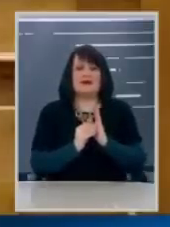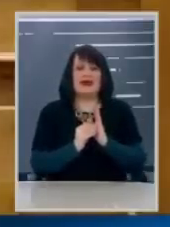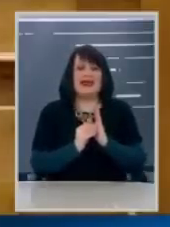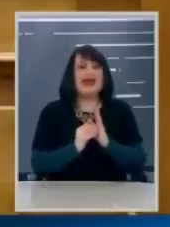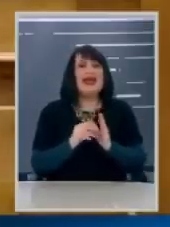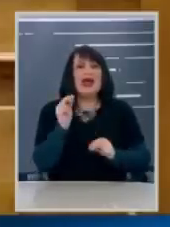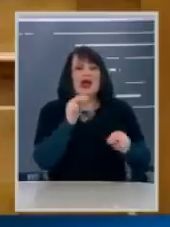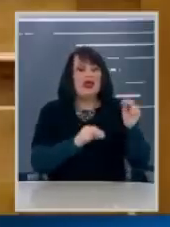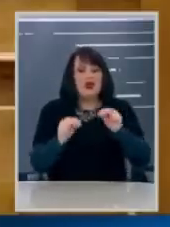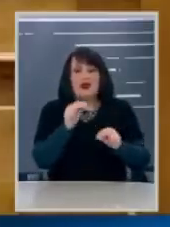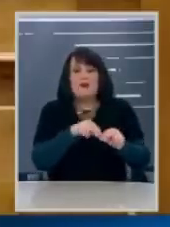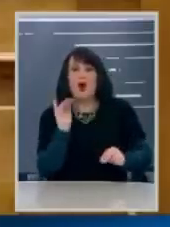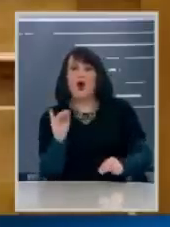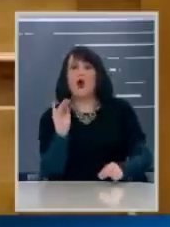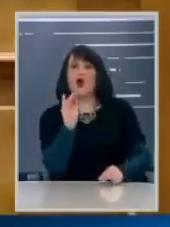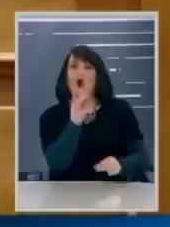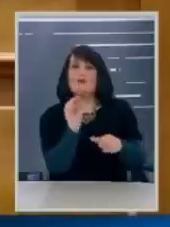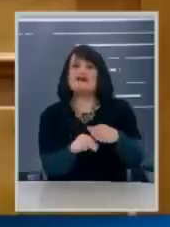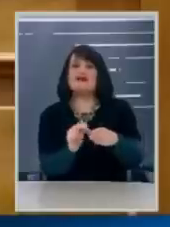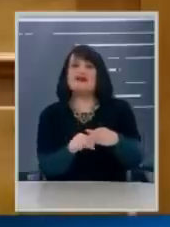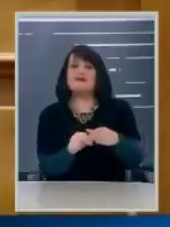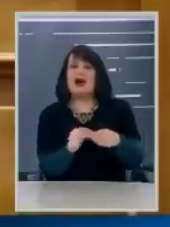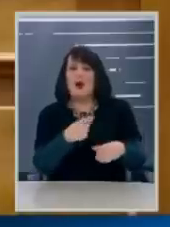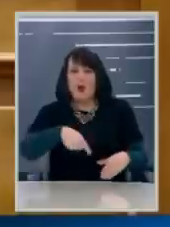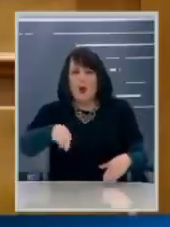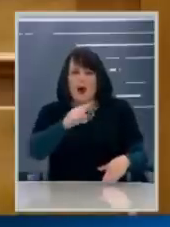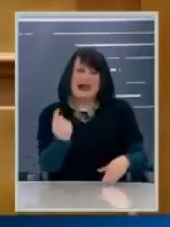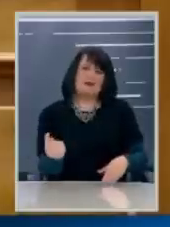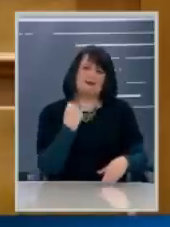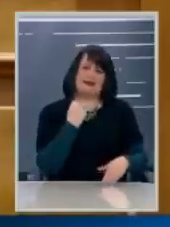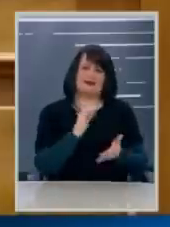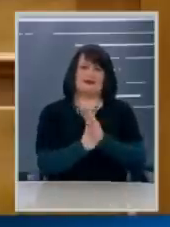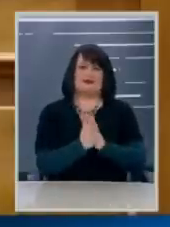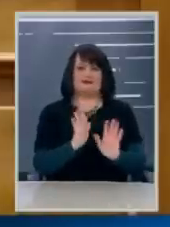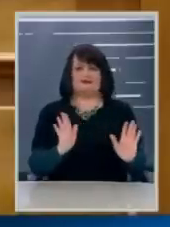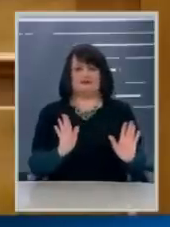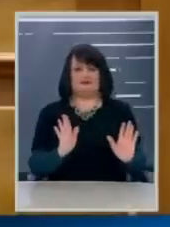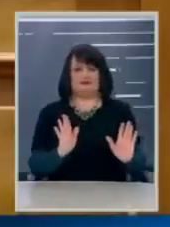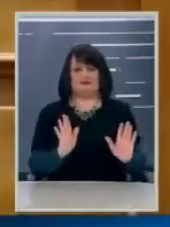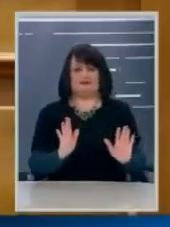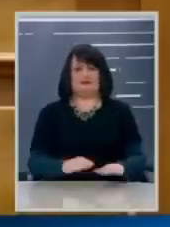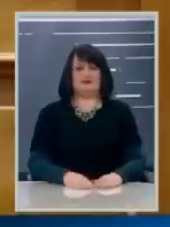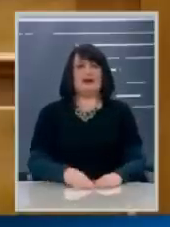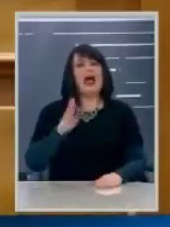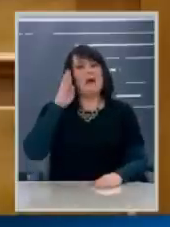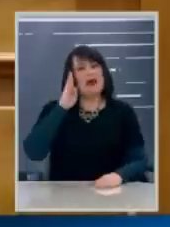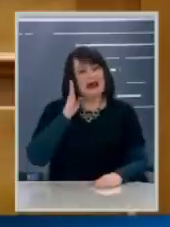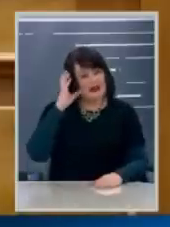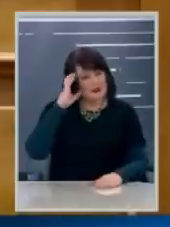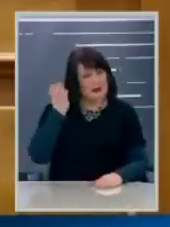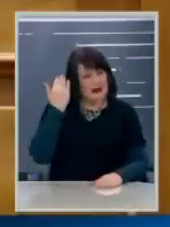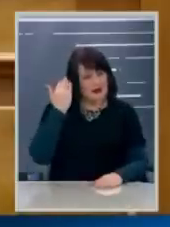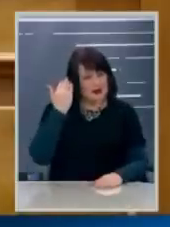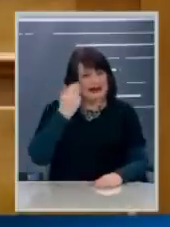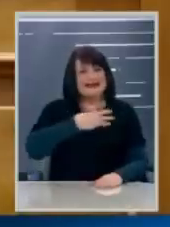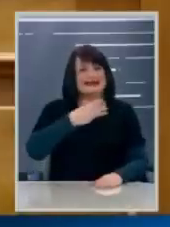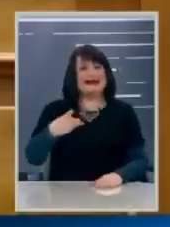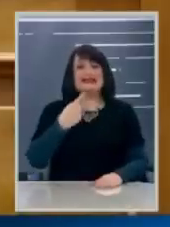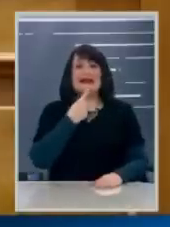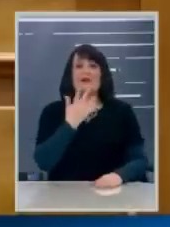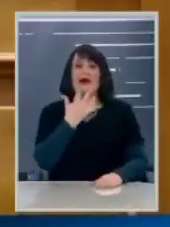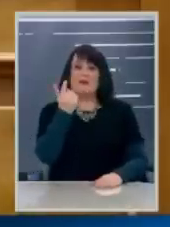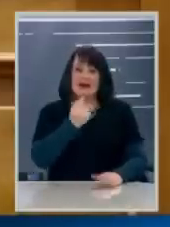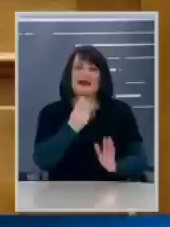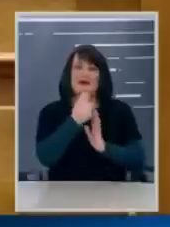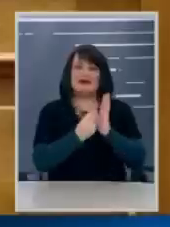έξω. Δεύτερον, ήμουνα στην Αμερική, μία δημοσκόπηση έδινε 5,5 μονάδες στο ΣΥΡΙΖΑ προβάδισμα,